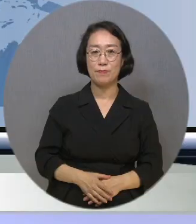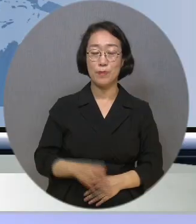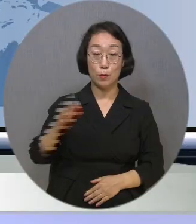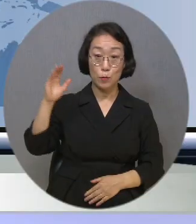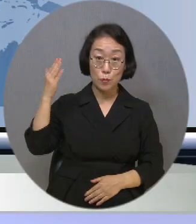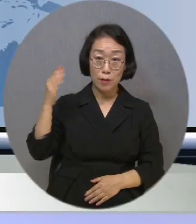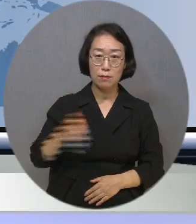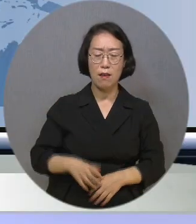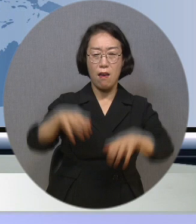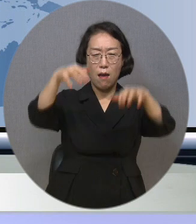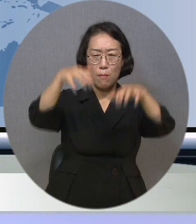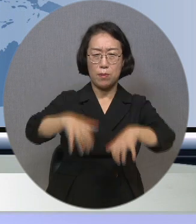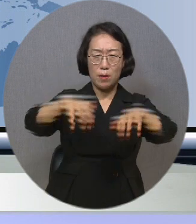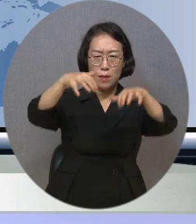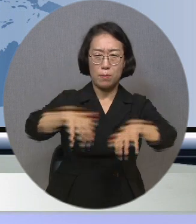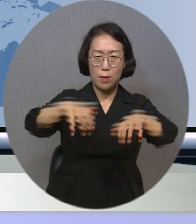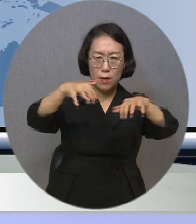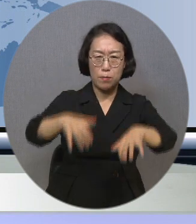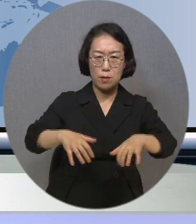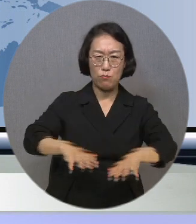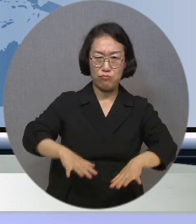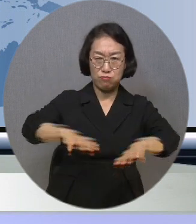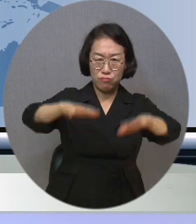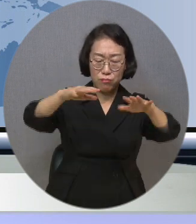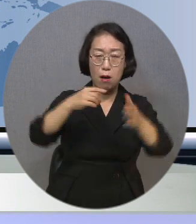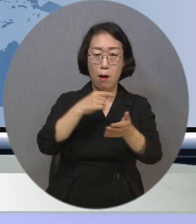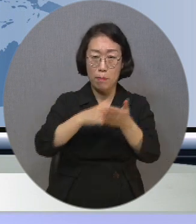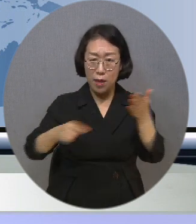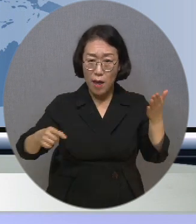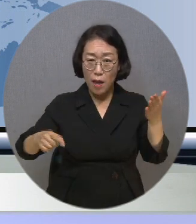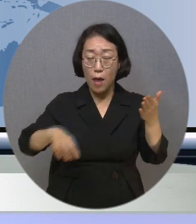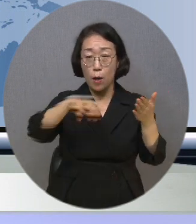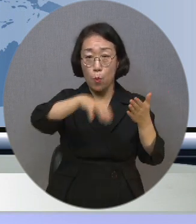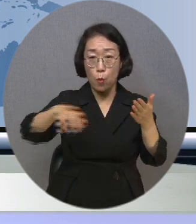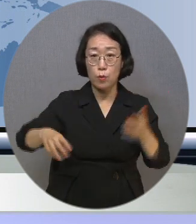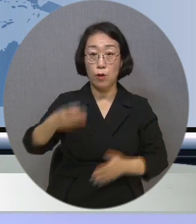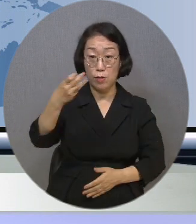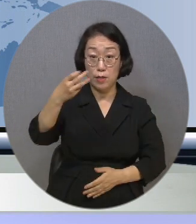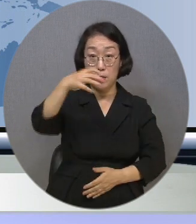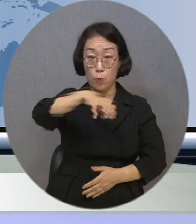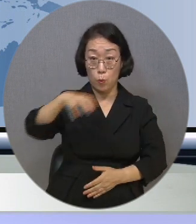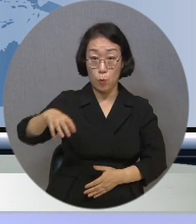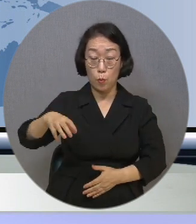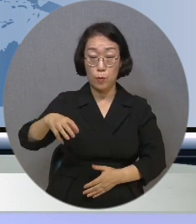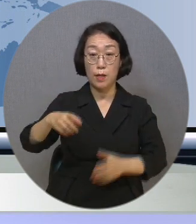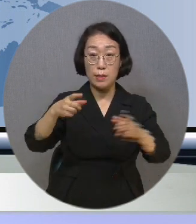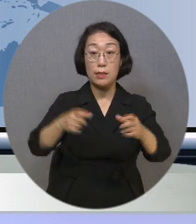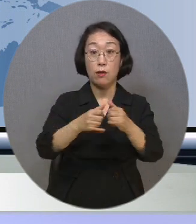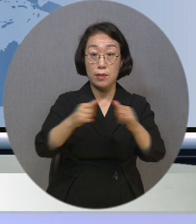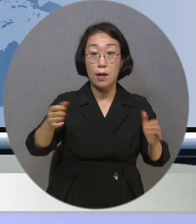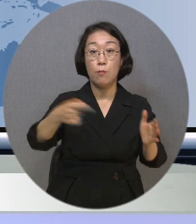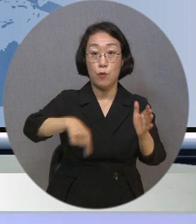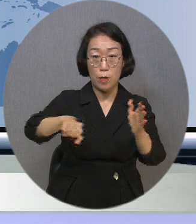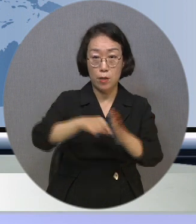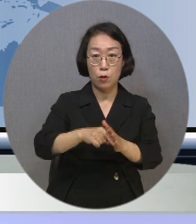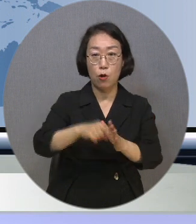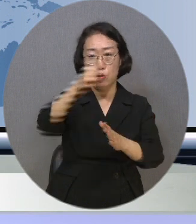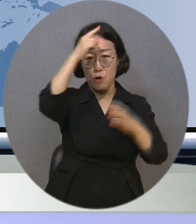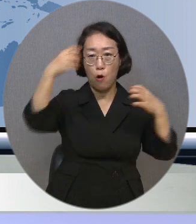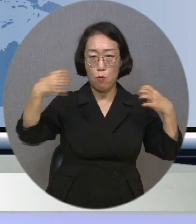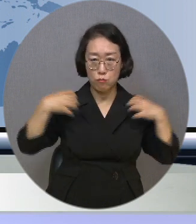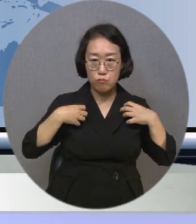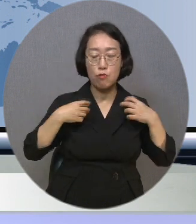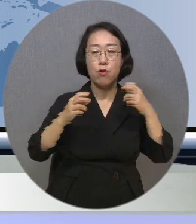최근 집중호우로 피해를 입은 전국 13개 특별재난지역 주민들을 위해 정부와 각종 자치단체,